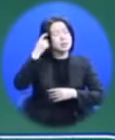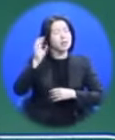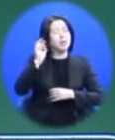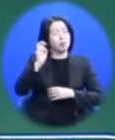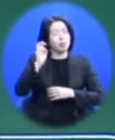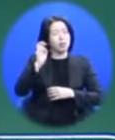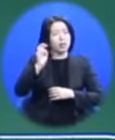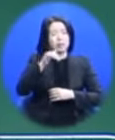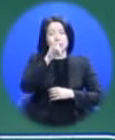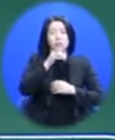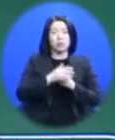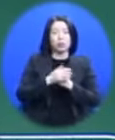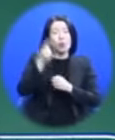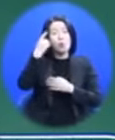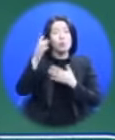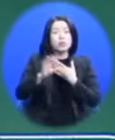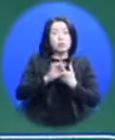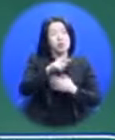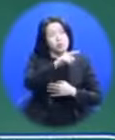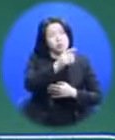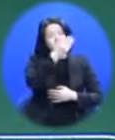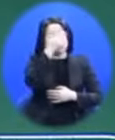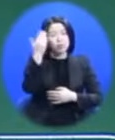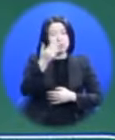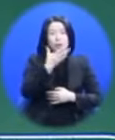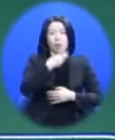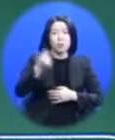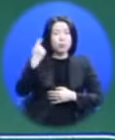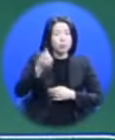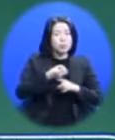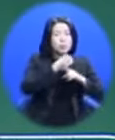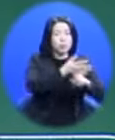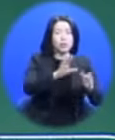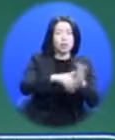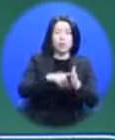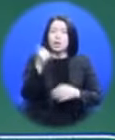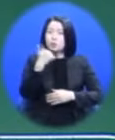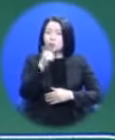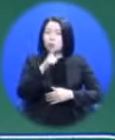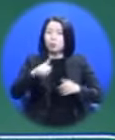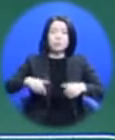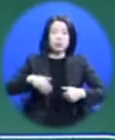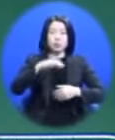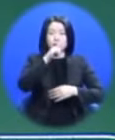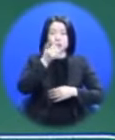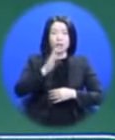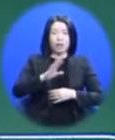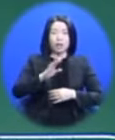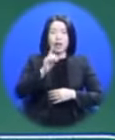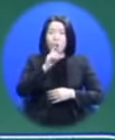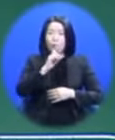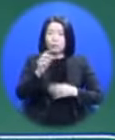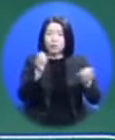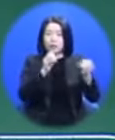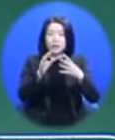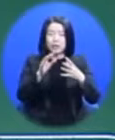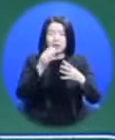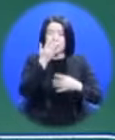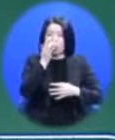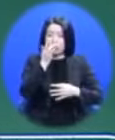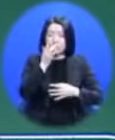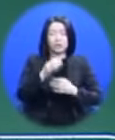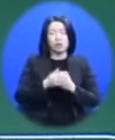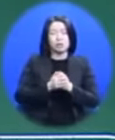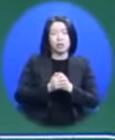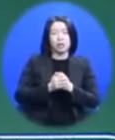했던 것이 그 청년에게 복음을 전할 때 통역할 사람이 필요하잖아요. 언어가 서로 안 통하니까.